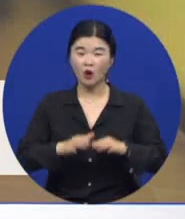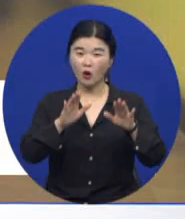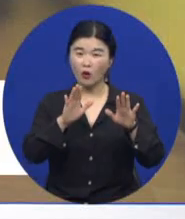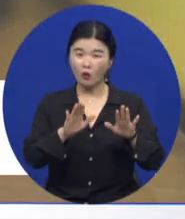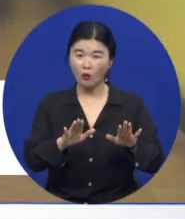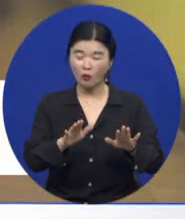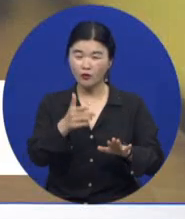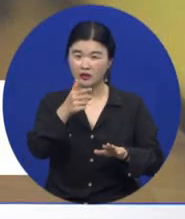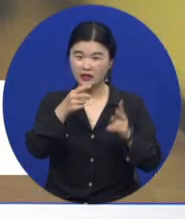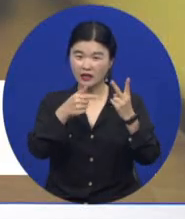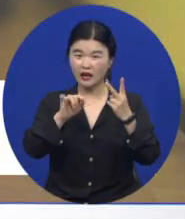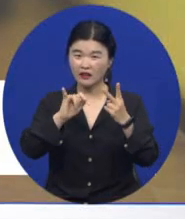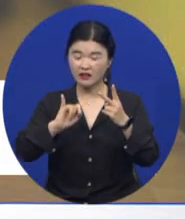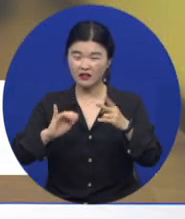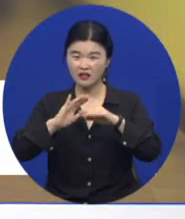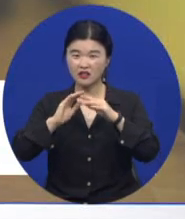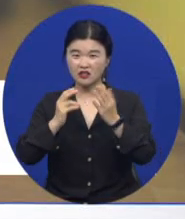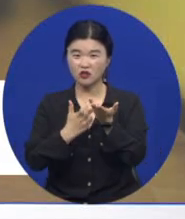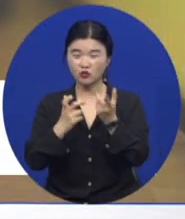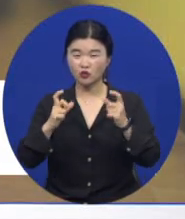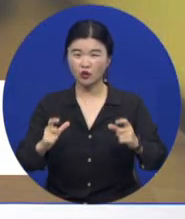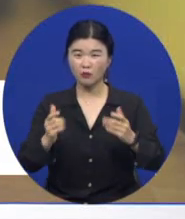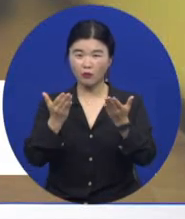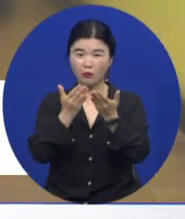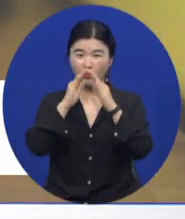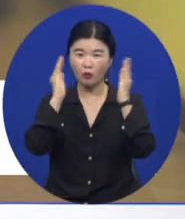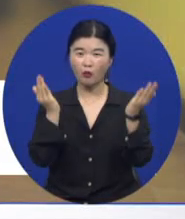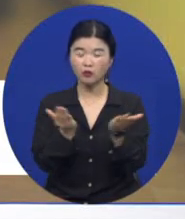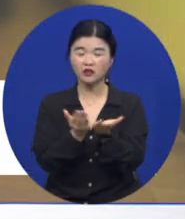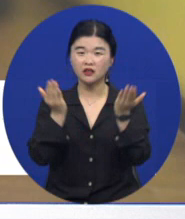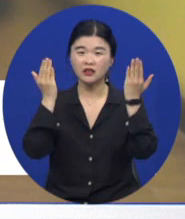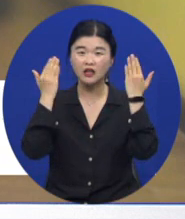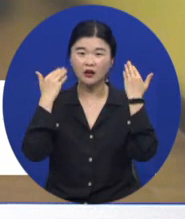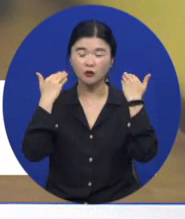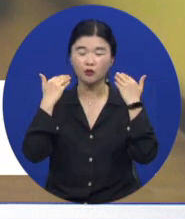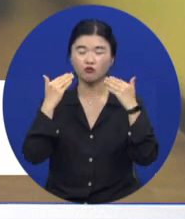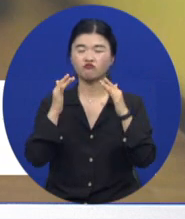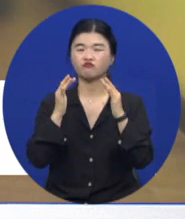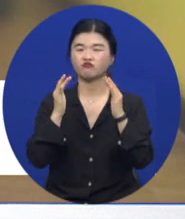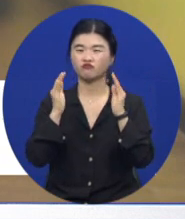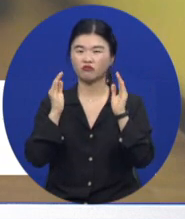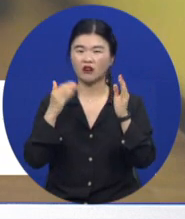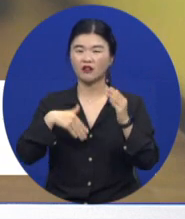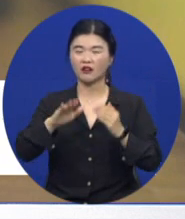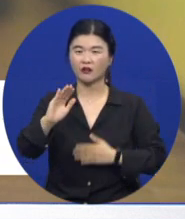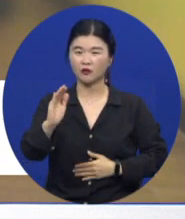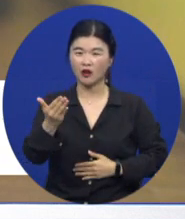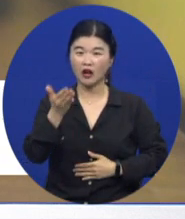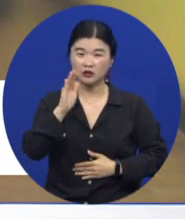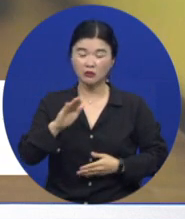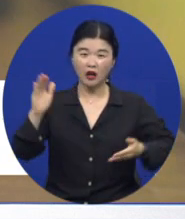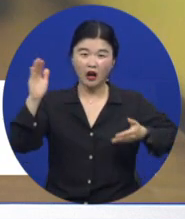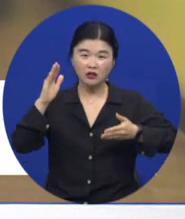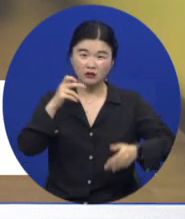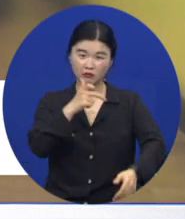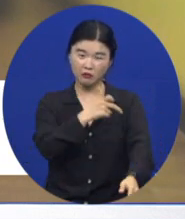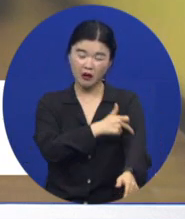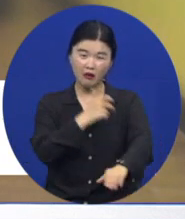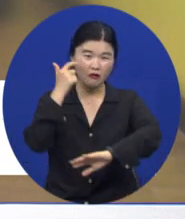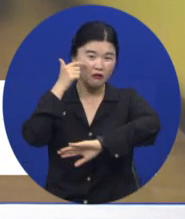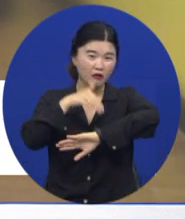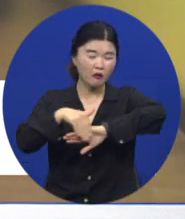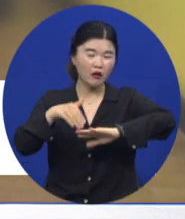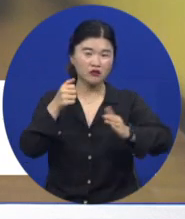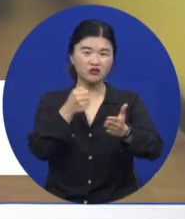오는 2학기부터 제주 지역의 모든 학교에서 전면 등교 수업이 실시됩니다. 하지만 학생 백신 접종 계획이